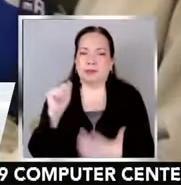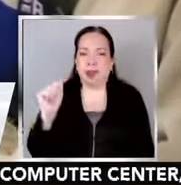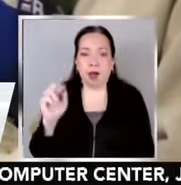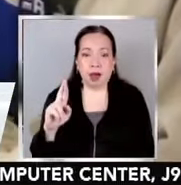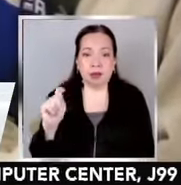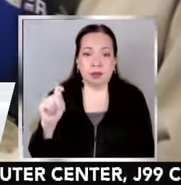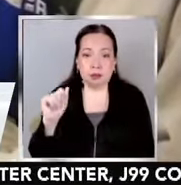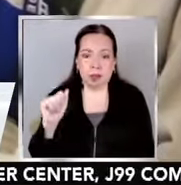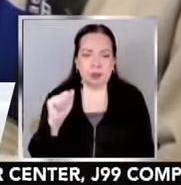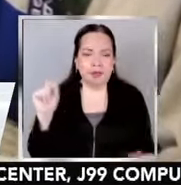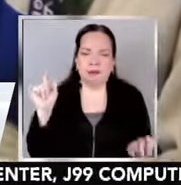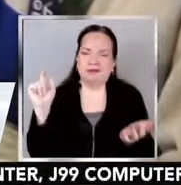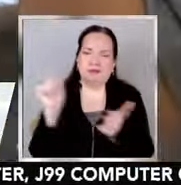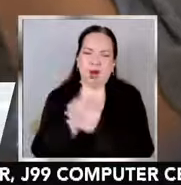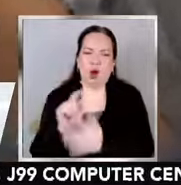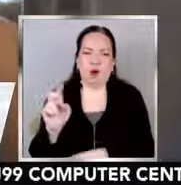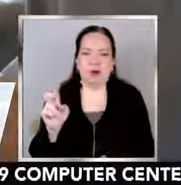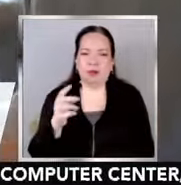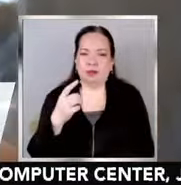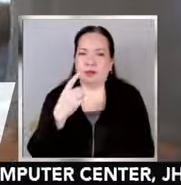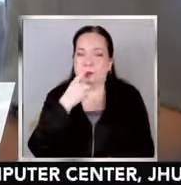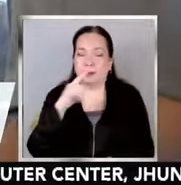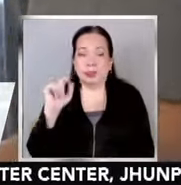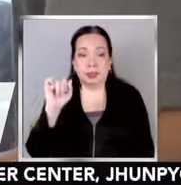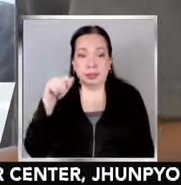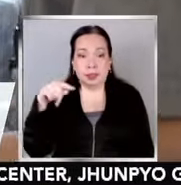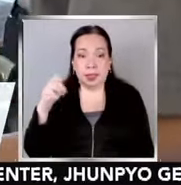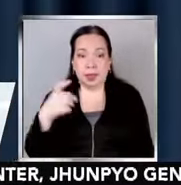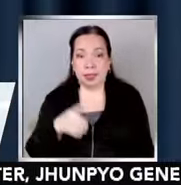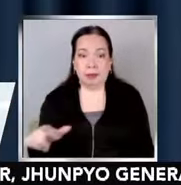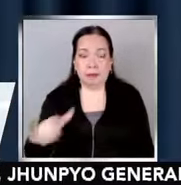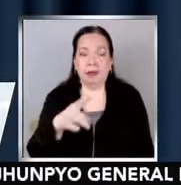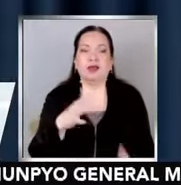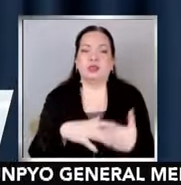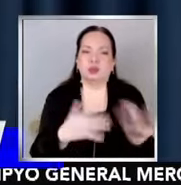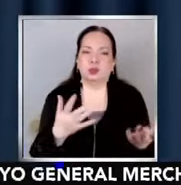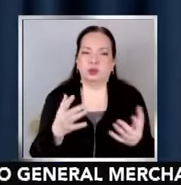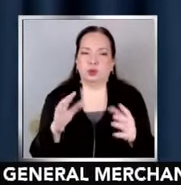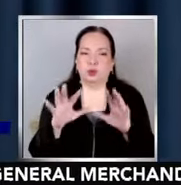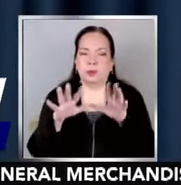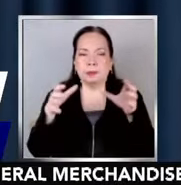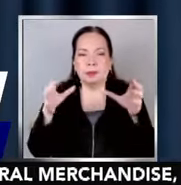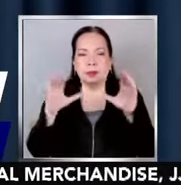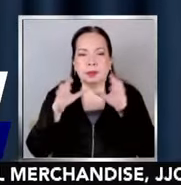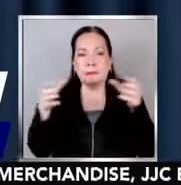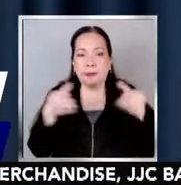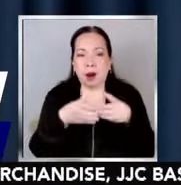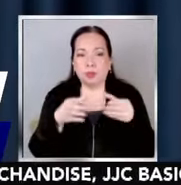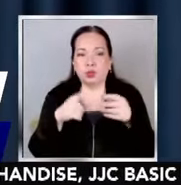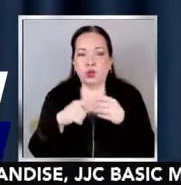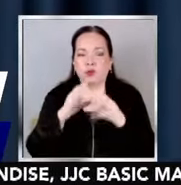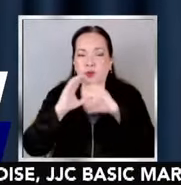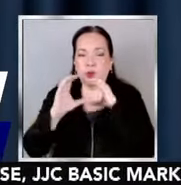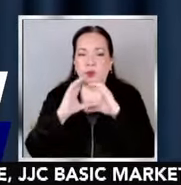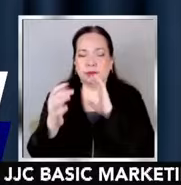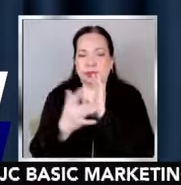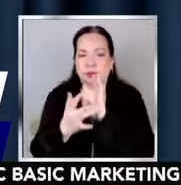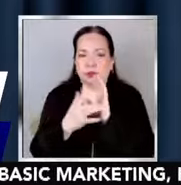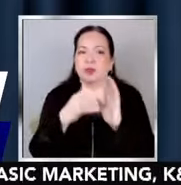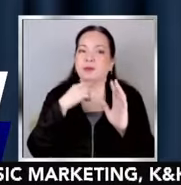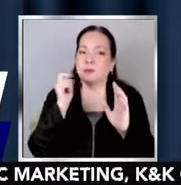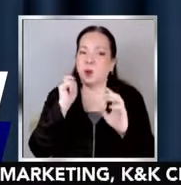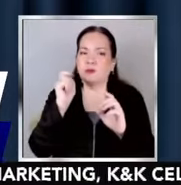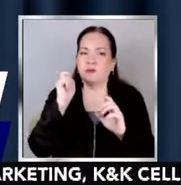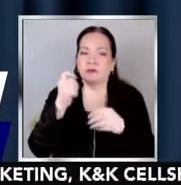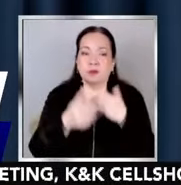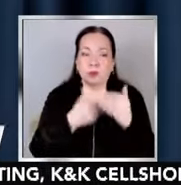of Information and Communications Technology ang gagawa nito. Para mapabilis talaga ang proseso, and it will be done